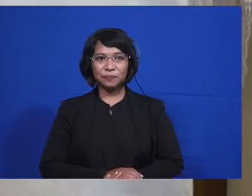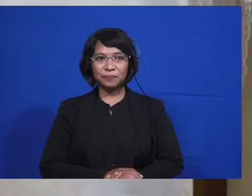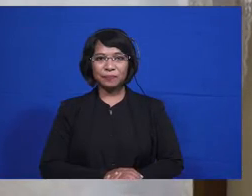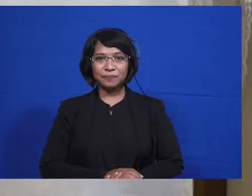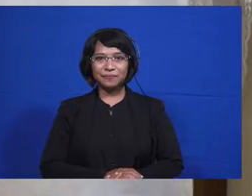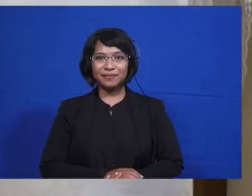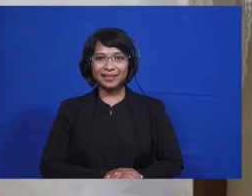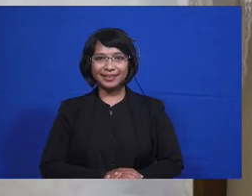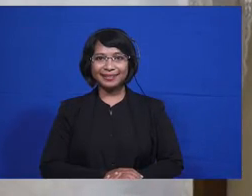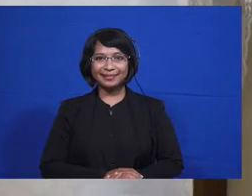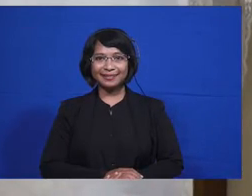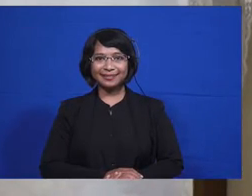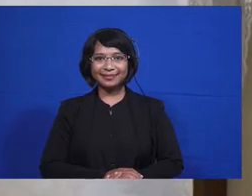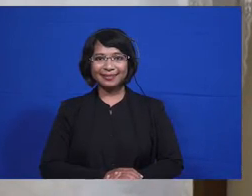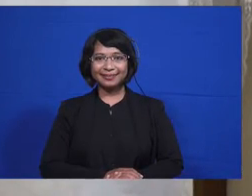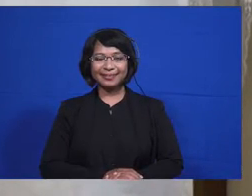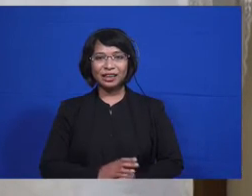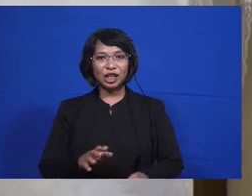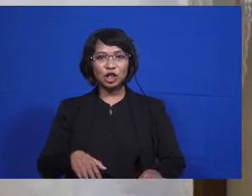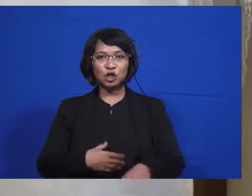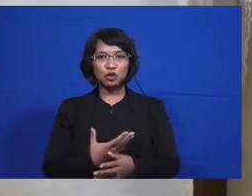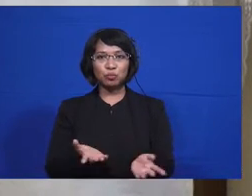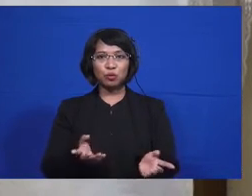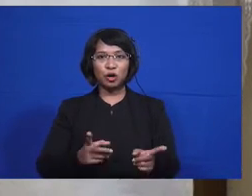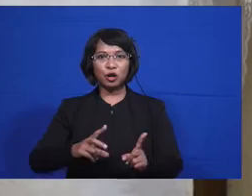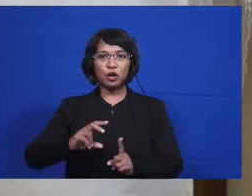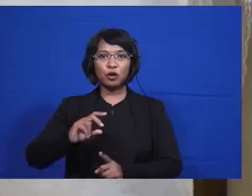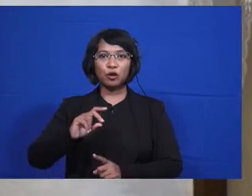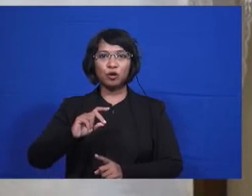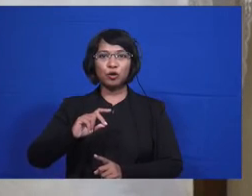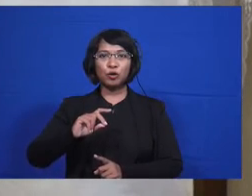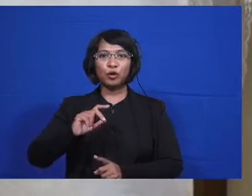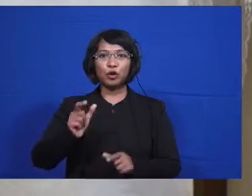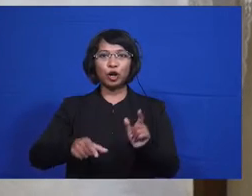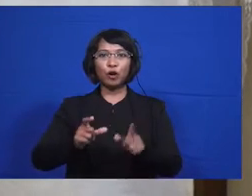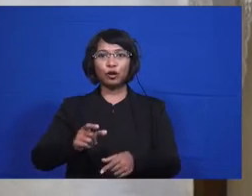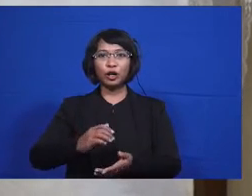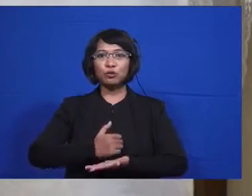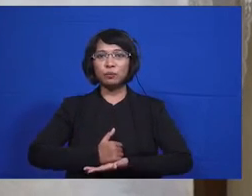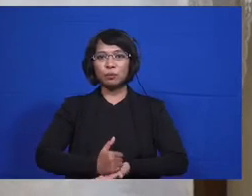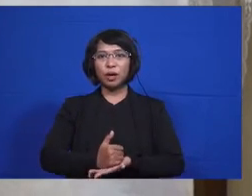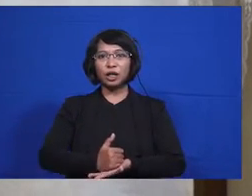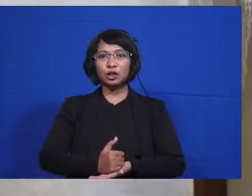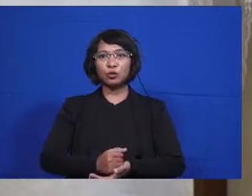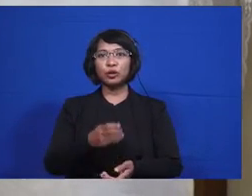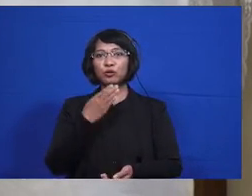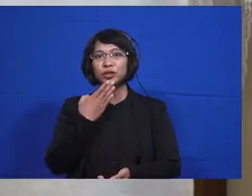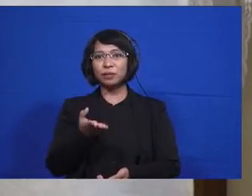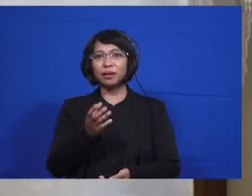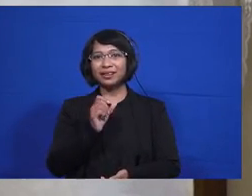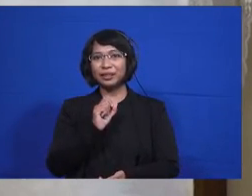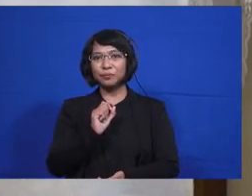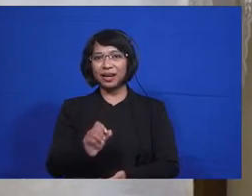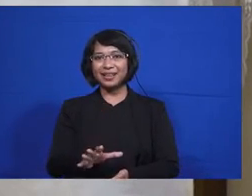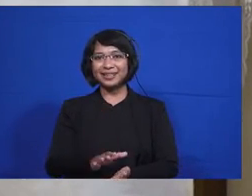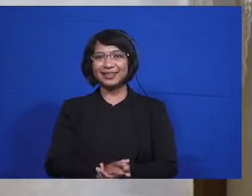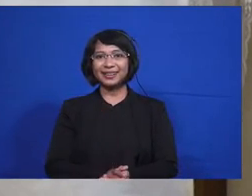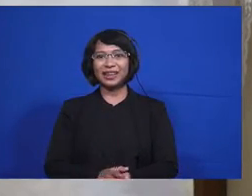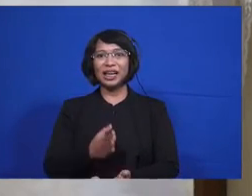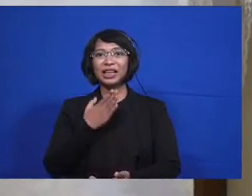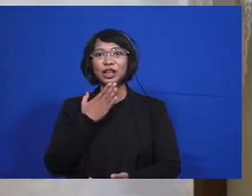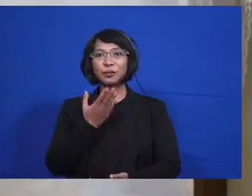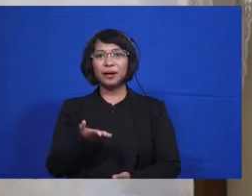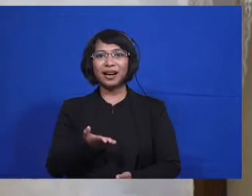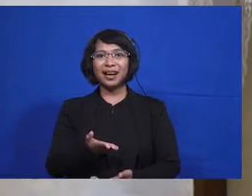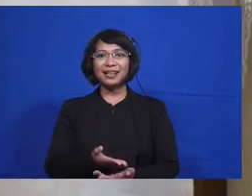Panti Rapih, dan seluruh pihak yang tidak dapat kami sebutkan satu persatu. Matur nuwun untuk